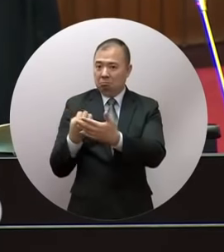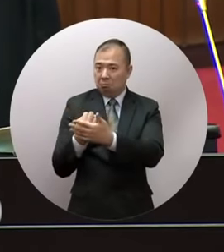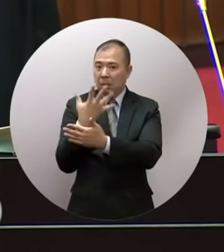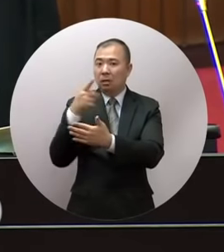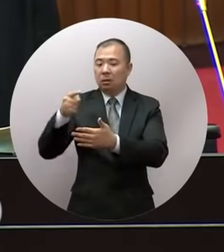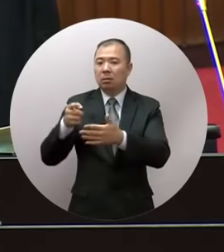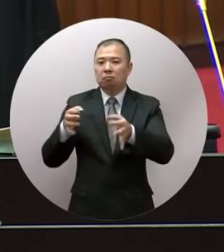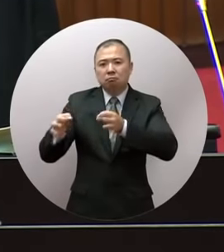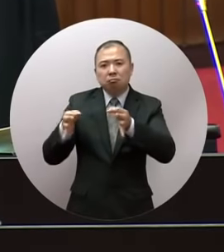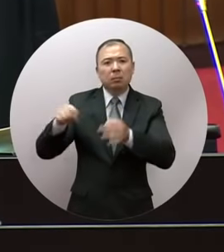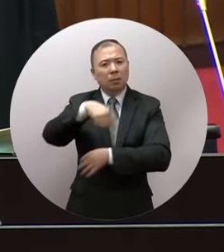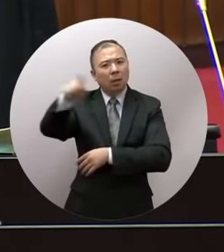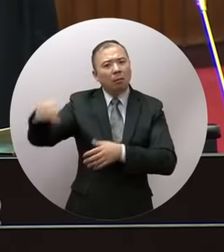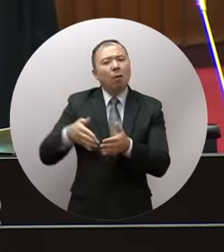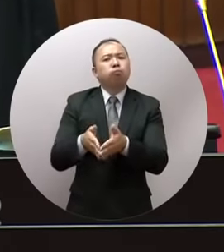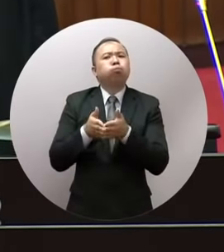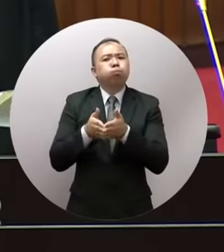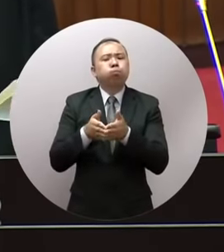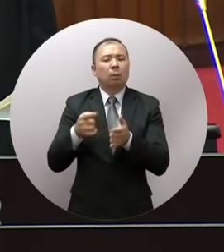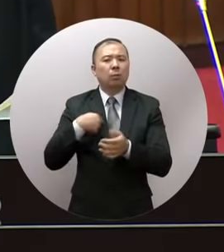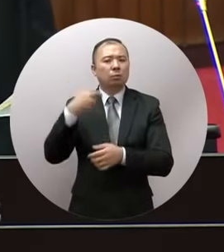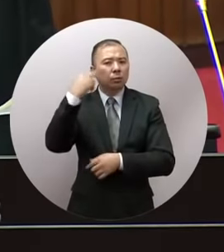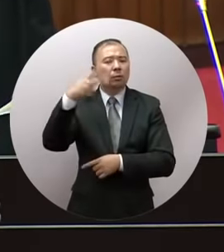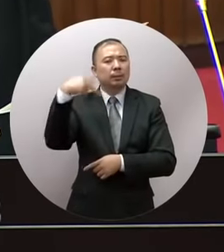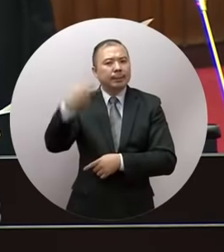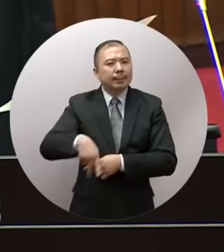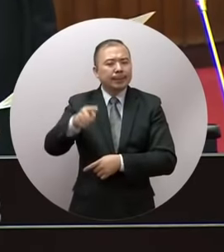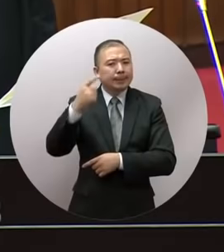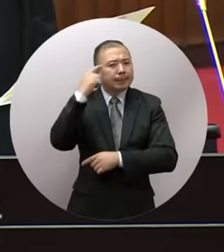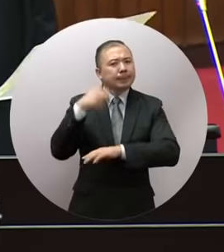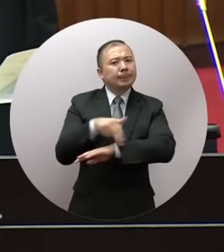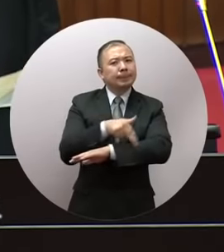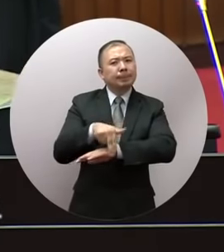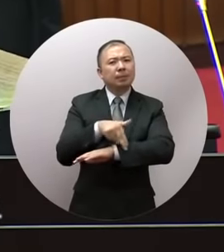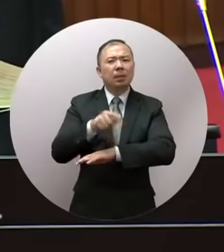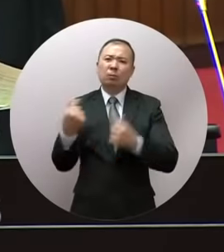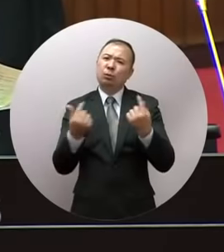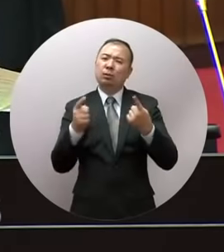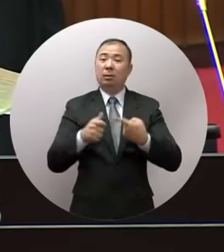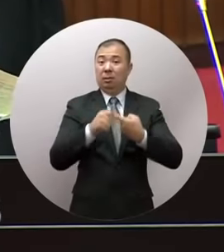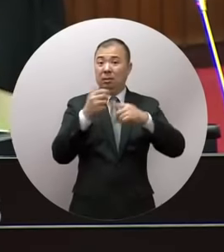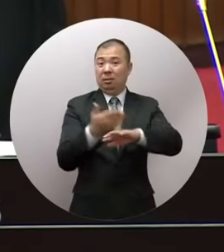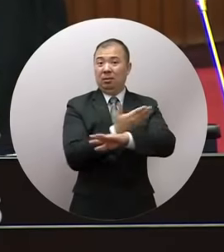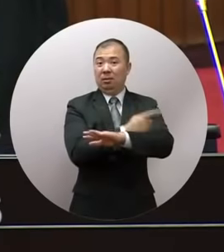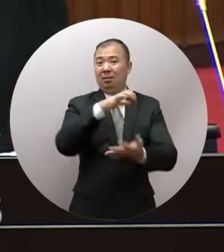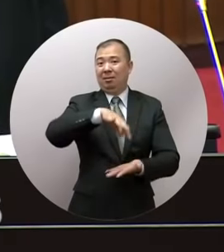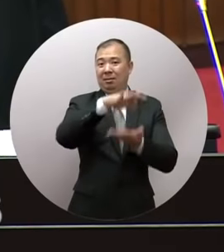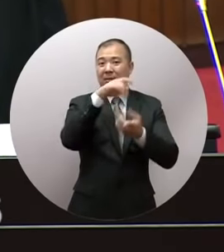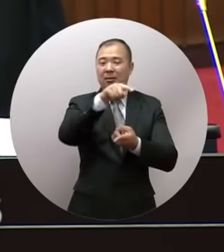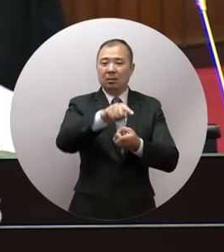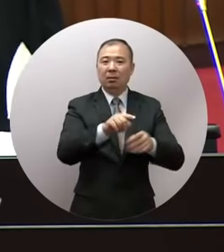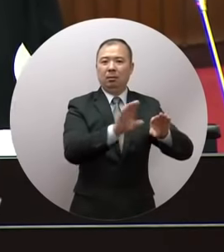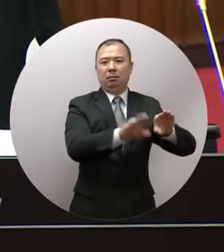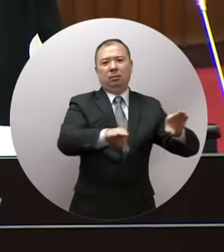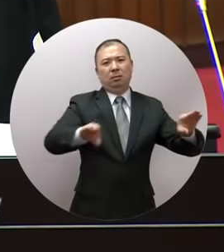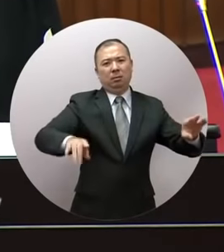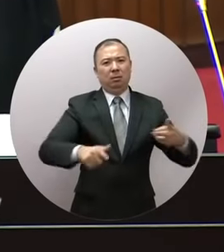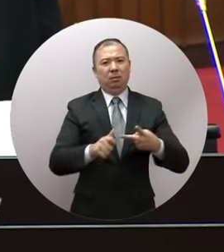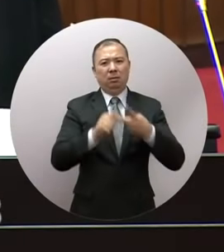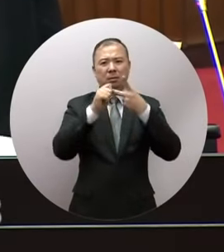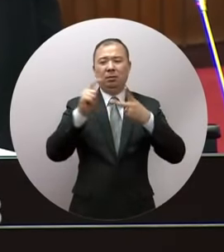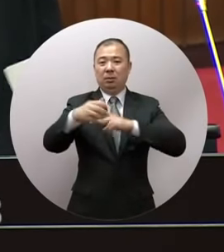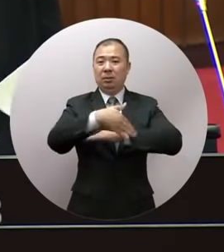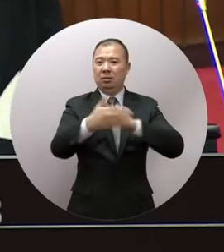个要重新 的思考一下啦，吼，不要像那个第一期的你什么停车场啊，或者是什么县市管